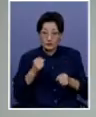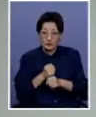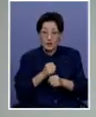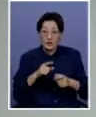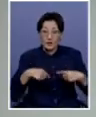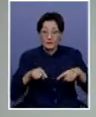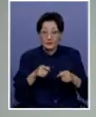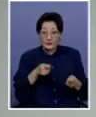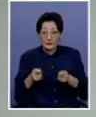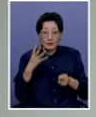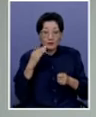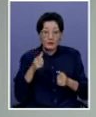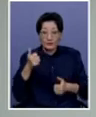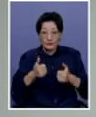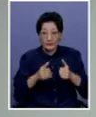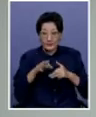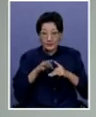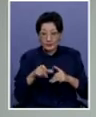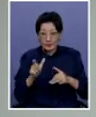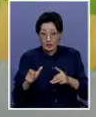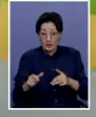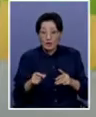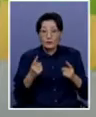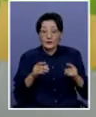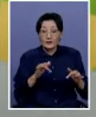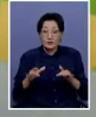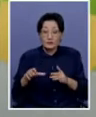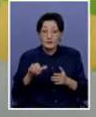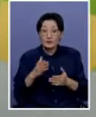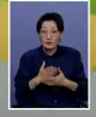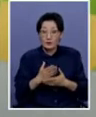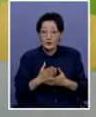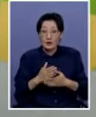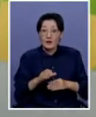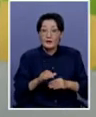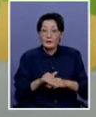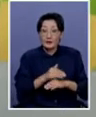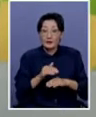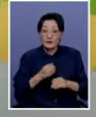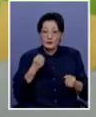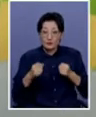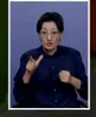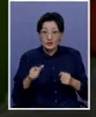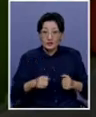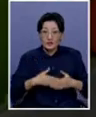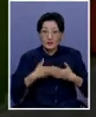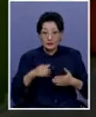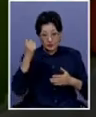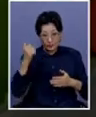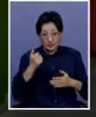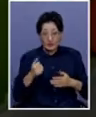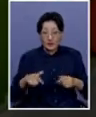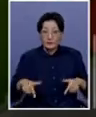Орталық жетекшісі Алматы марафон ұйымдастырушылары мен игіске үлес қосқан қайырымды спортшыларға алғысын жеткізді. Алматыдағы